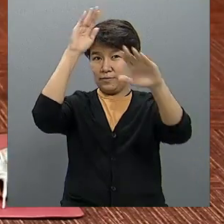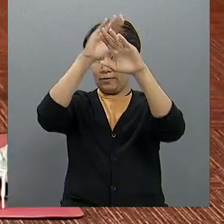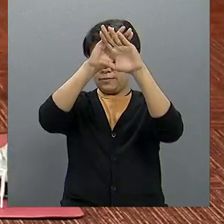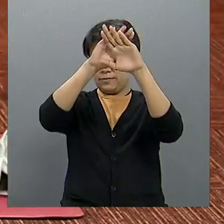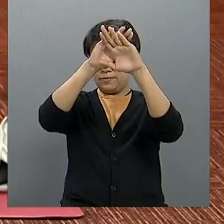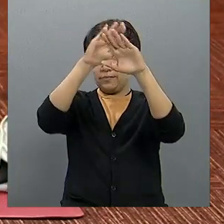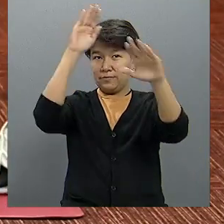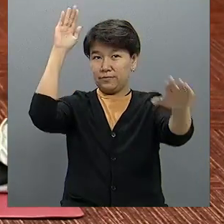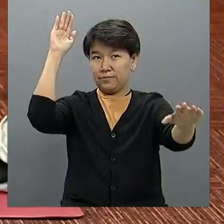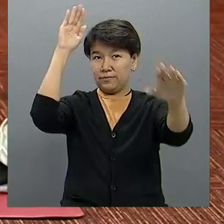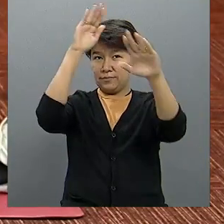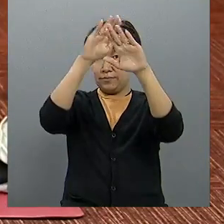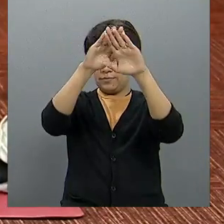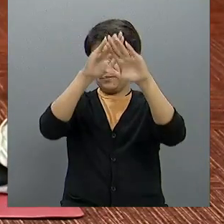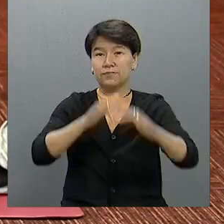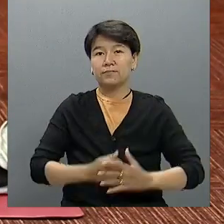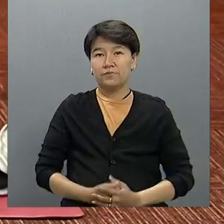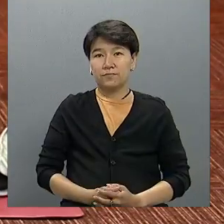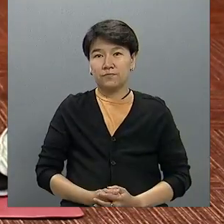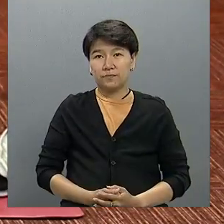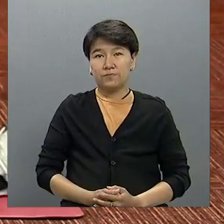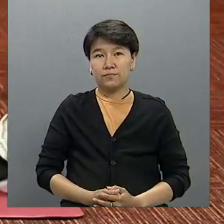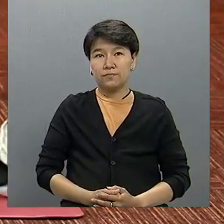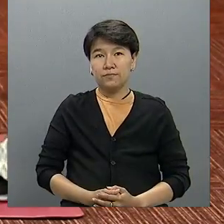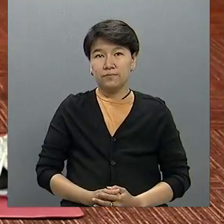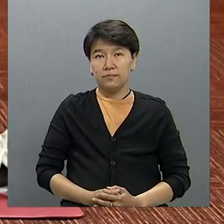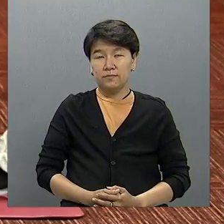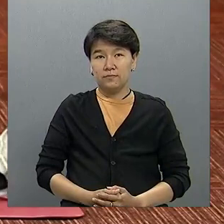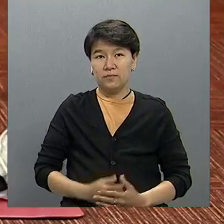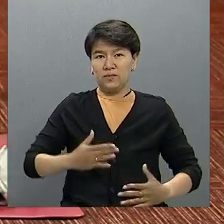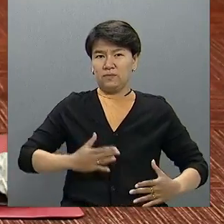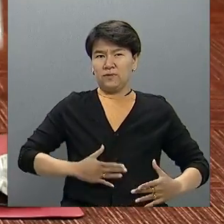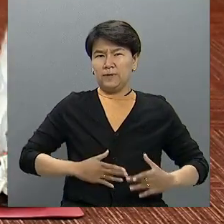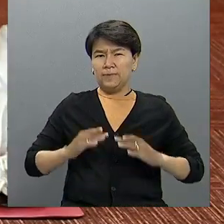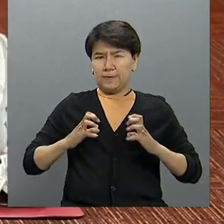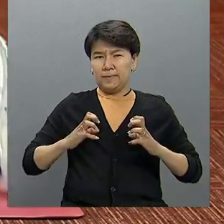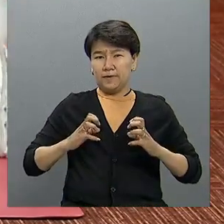ที่เท้าซ้ายแบบนี้นะคะเกรงหน้าท้องแล้วก็ยกลำตัวขึ้นค่ะ